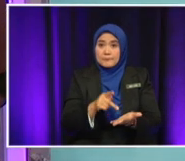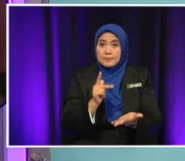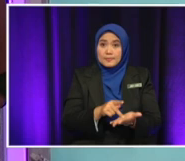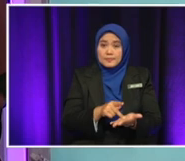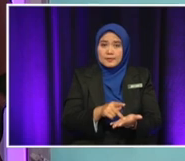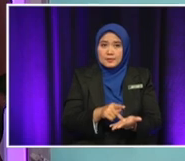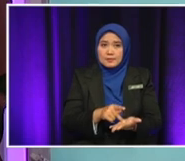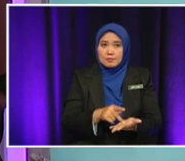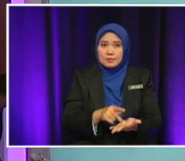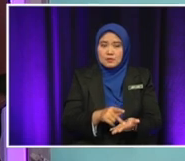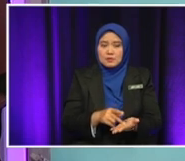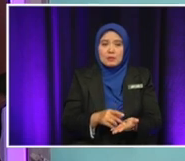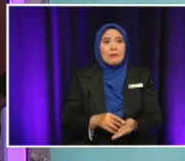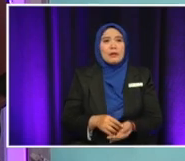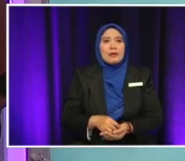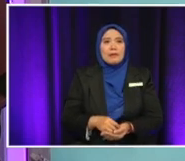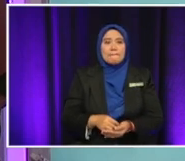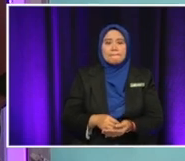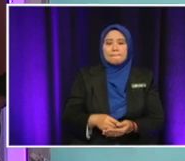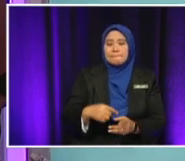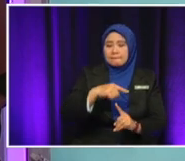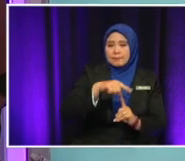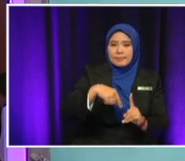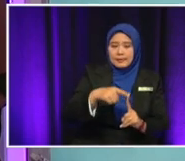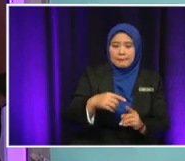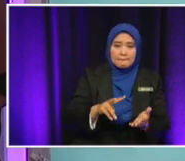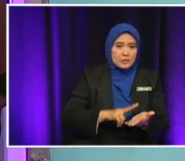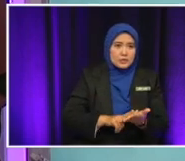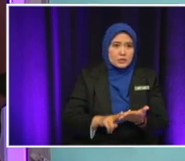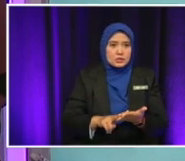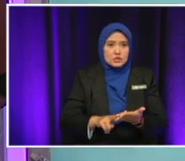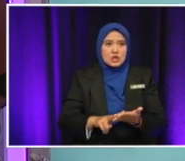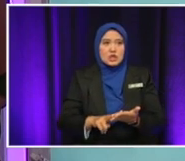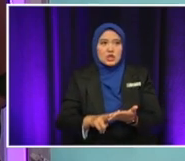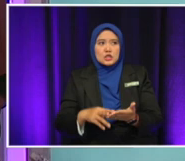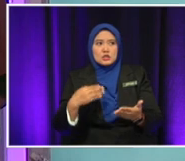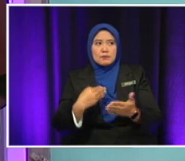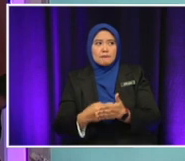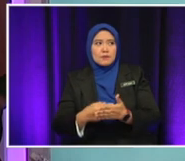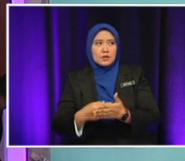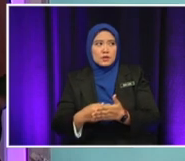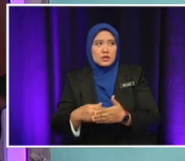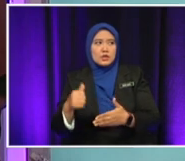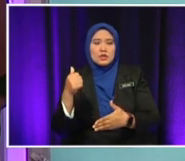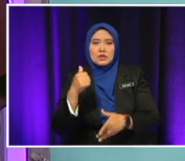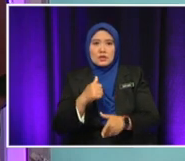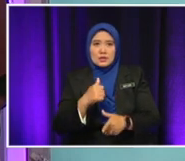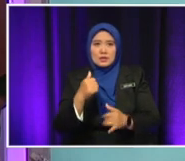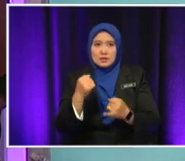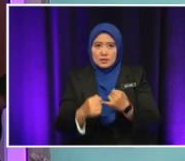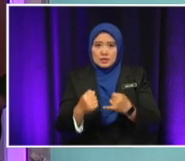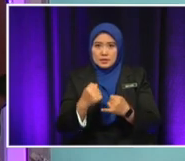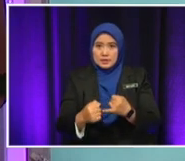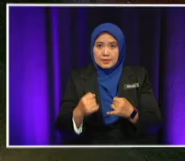nah jadi kita baca sampai ke Aki soal dan itu ee cetakan dulu oke baik ya kan yang takut nanti eee kemudian nanti